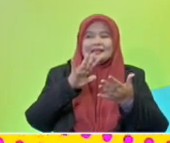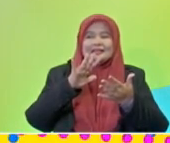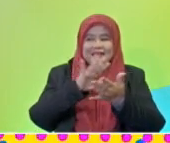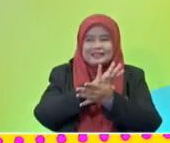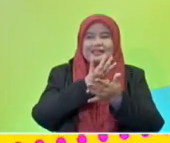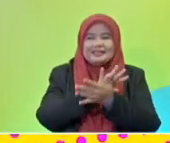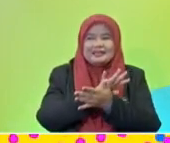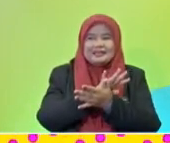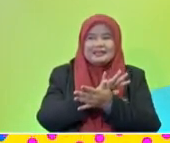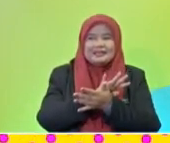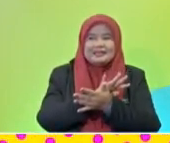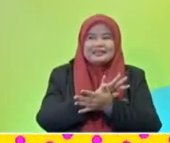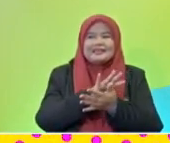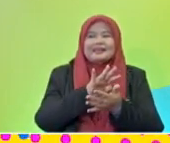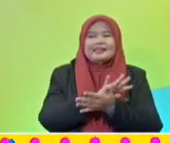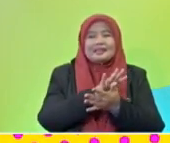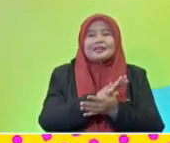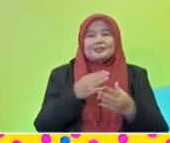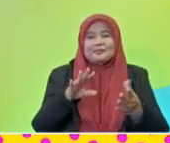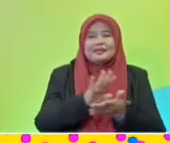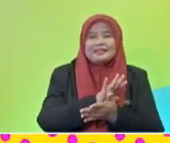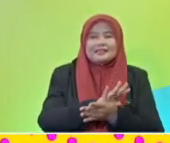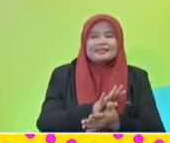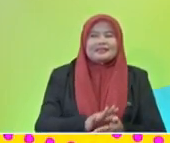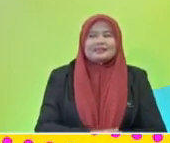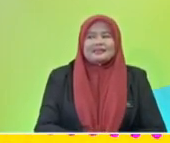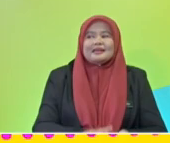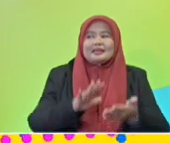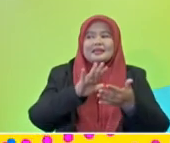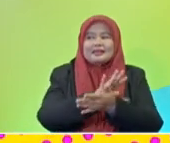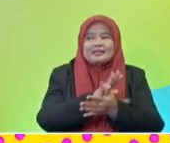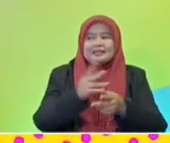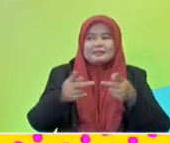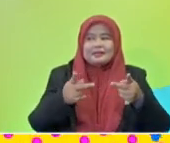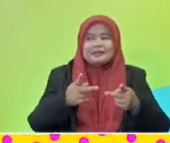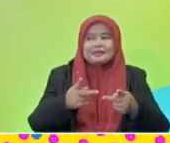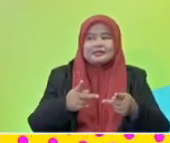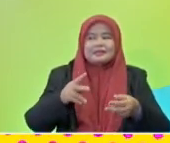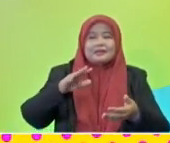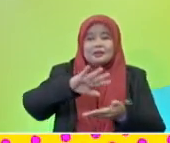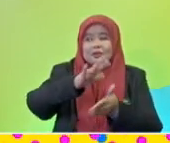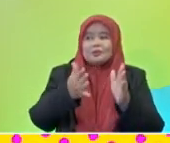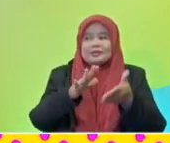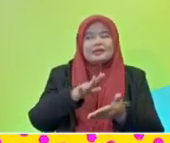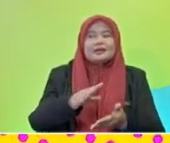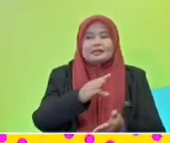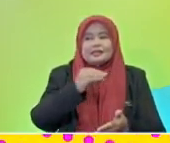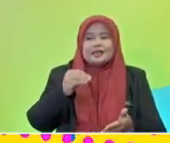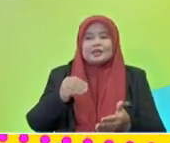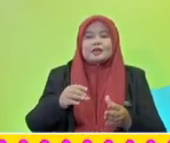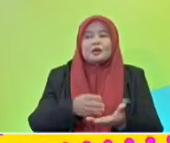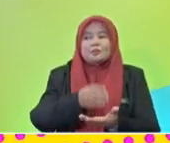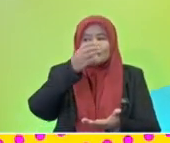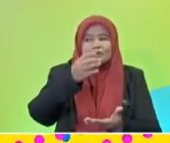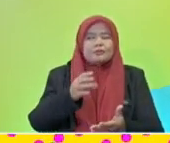kertas ah kertas silakan kertas kertas plastik kotak dan botol merupakan bahan